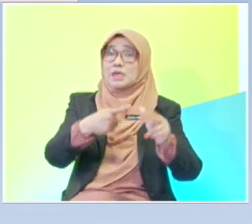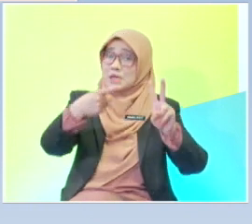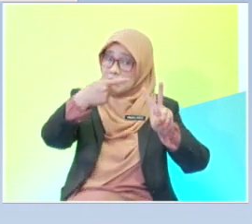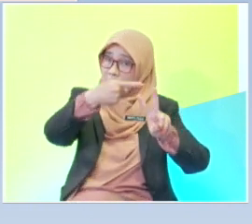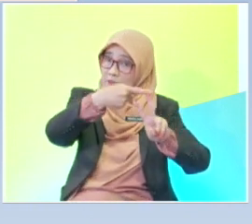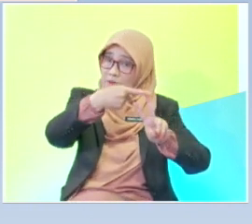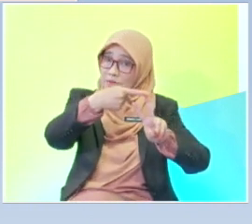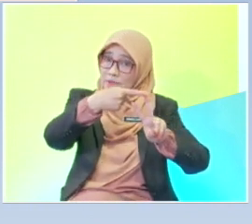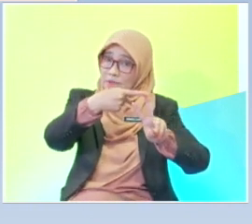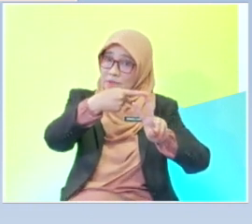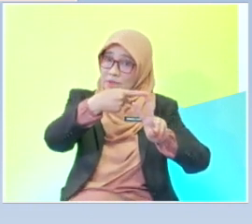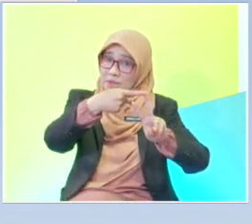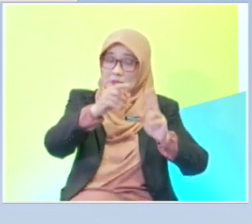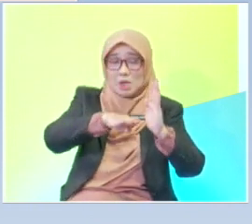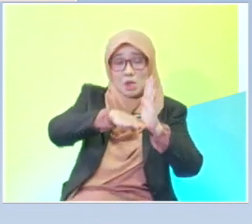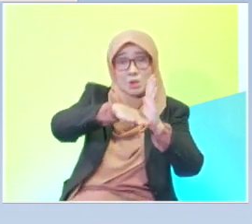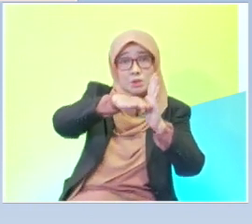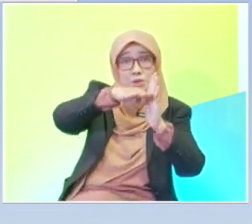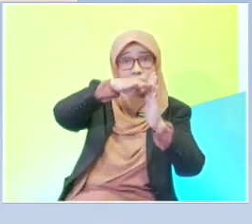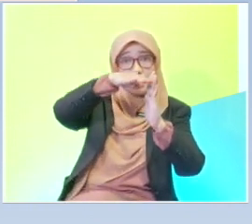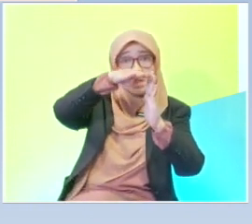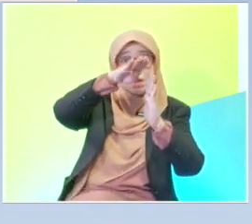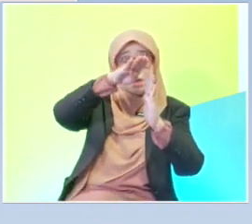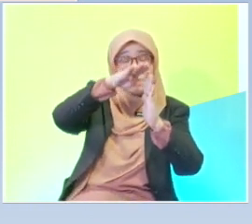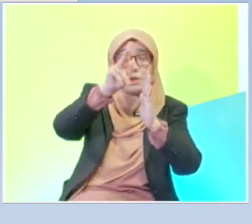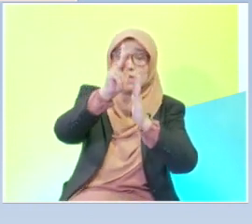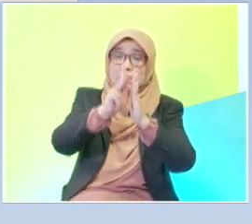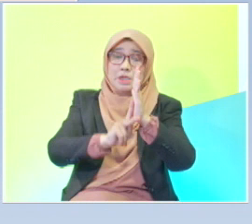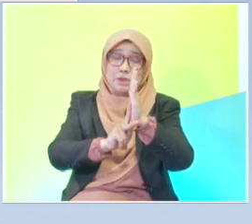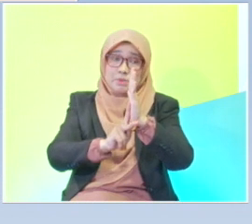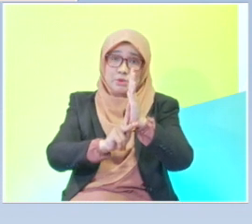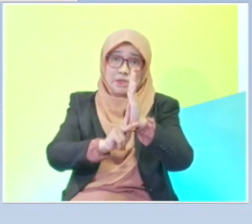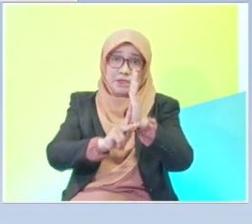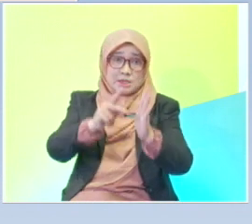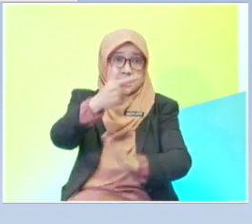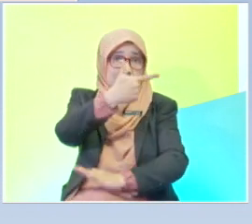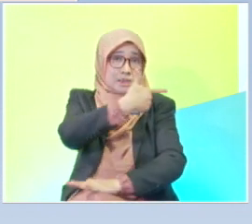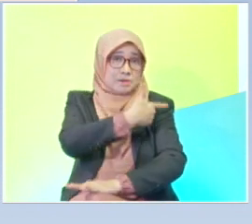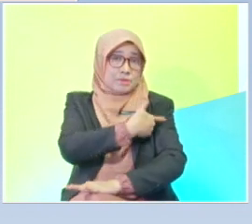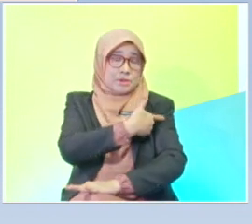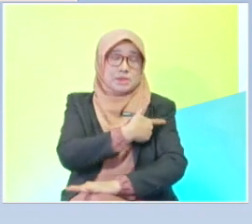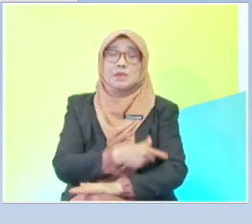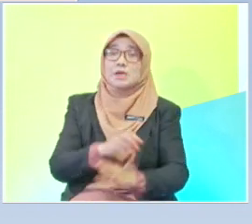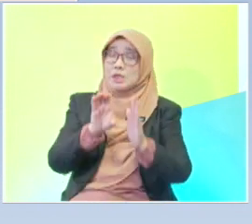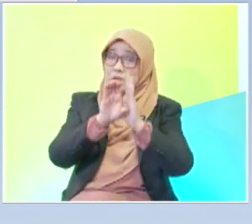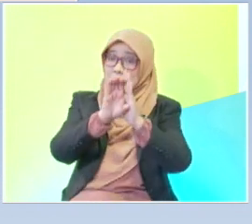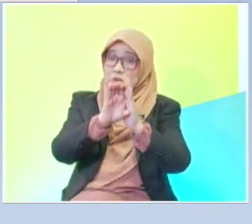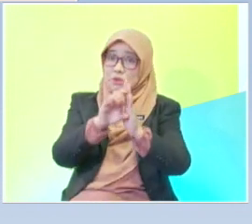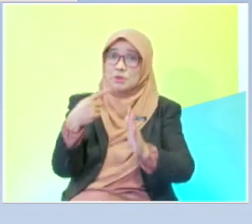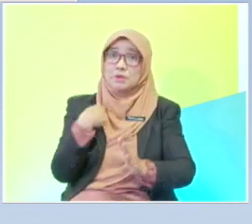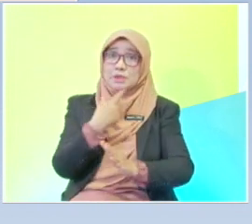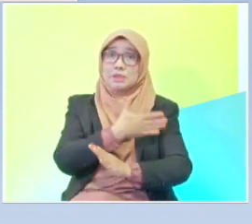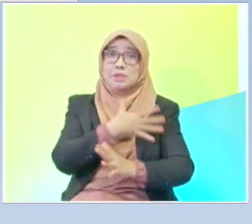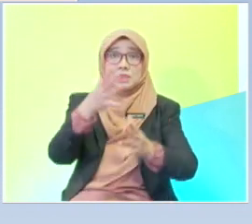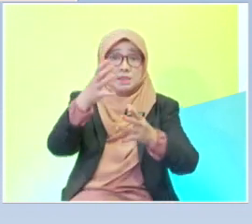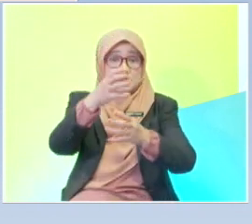kedua diberikan, dia akan mencapai dan melebihi aras keimunan. Oleh sebab itu, sebagai contoh, kita mendapatkan vaksin untuk